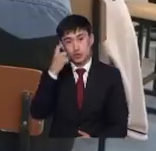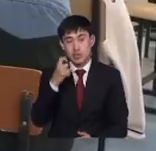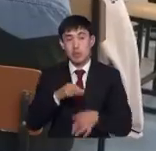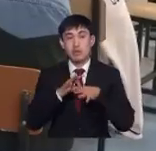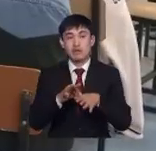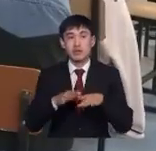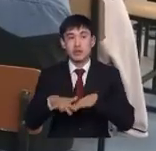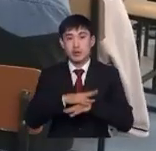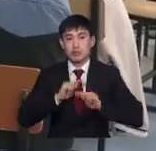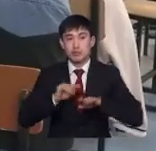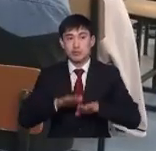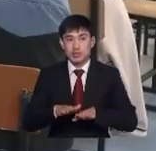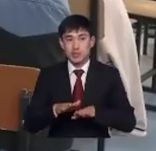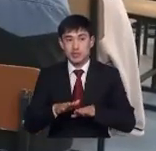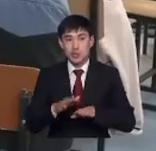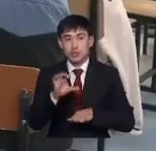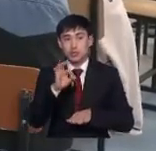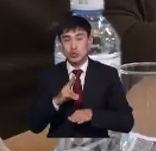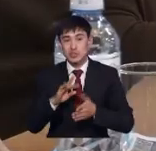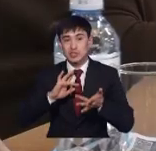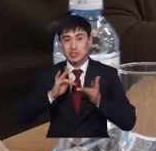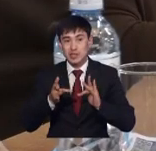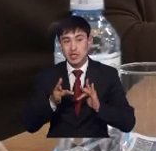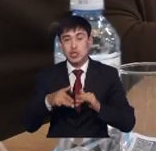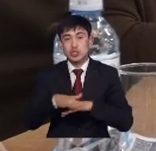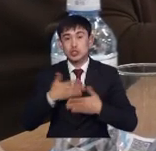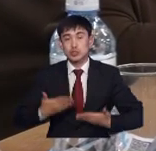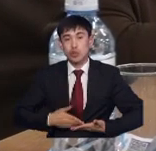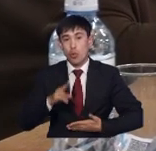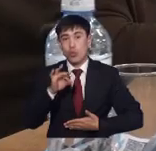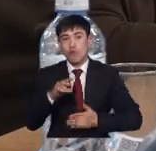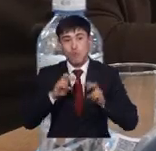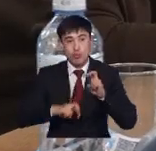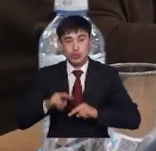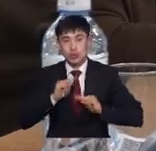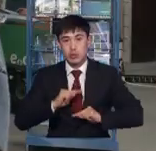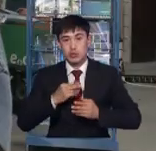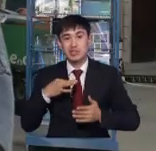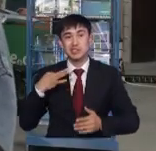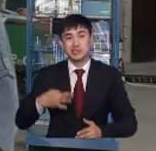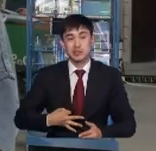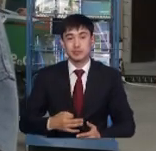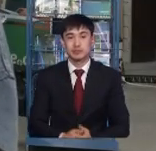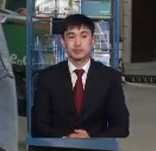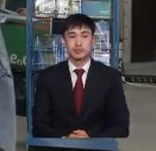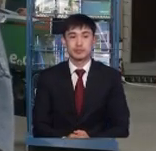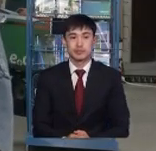проведени ярмарки вакансии и социальных сетей жительница Кунаева в поисках работы для